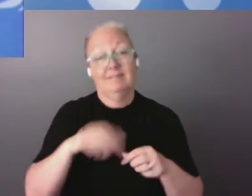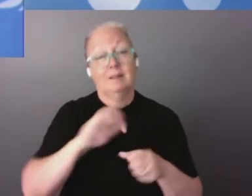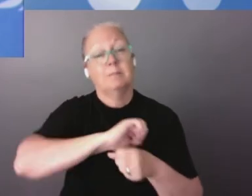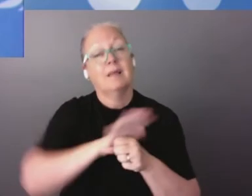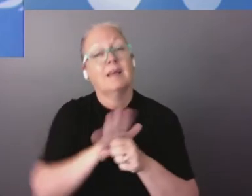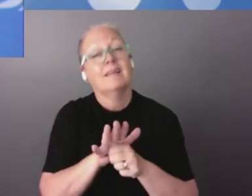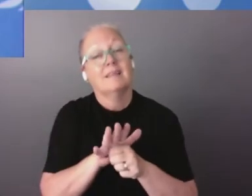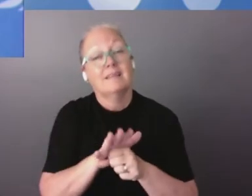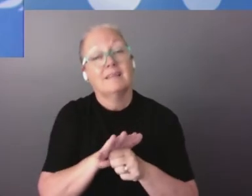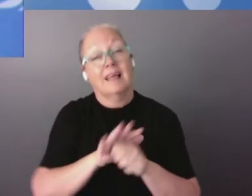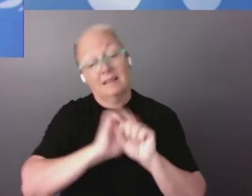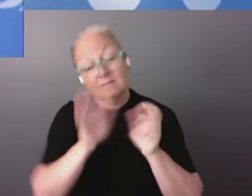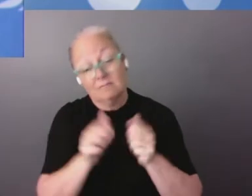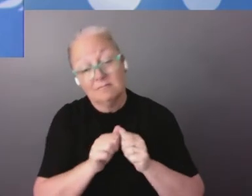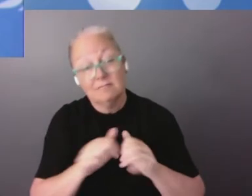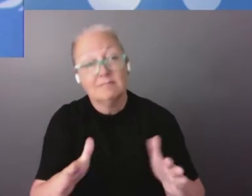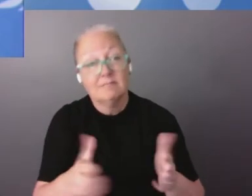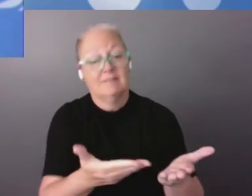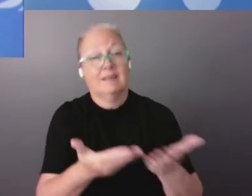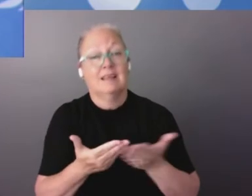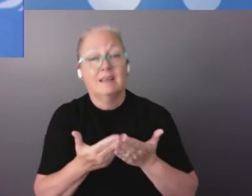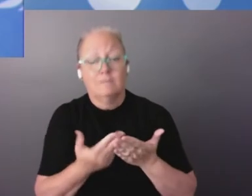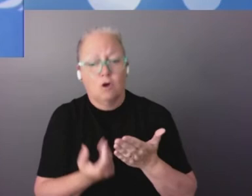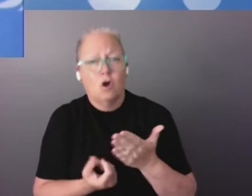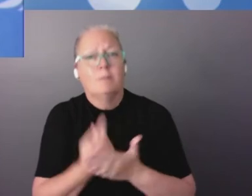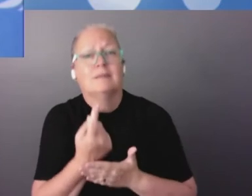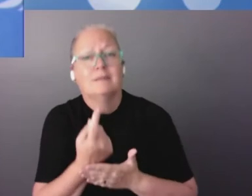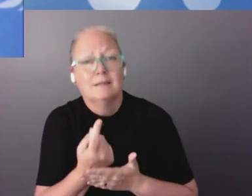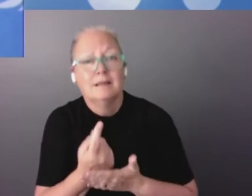بالاتحاد الدولي للاتصالات، وسوف نتحدث عما